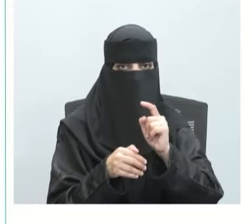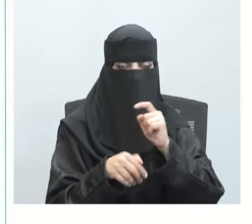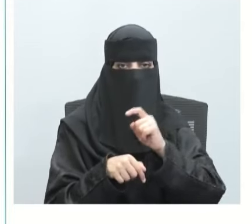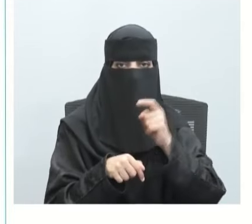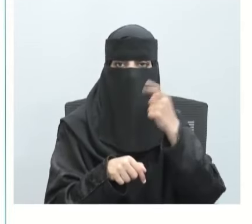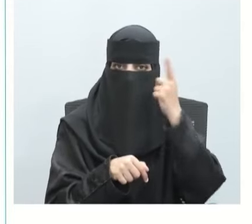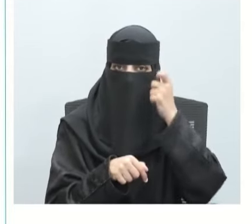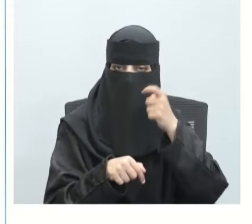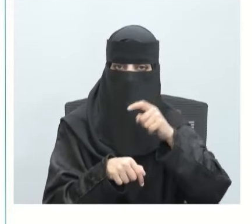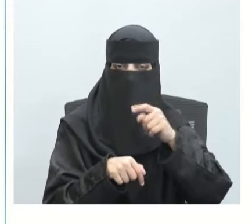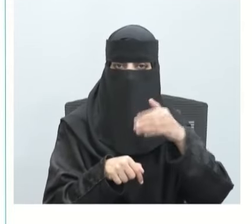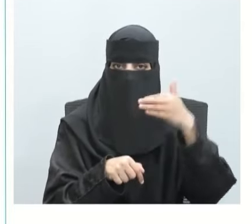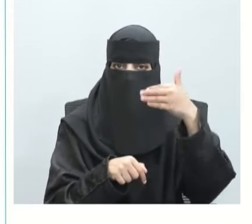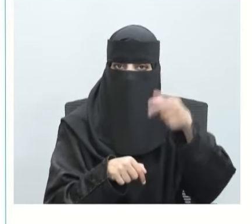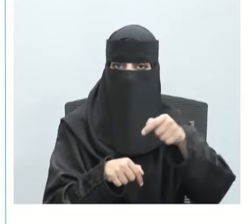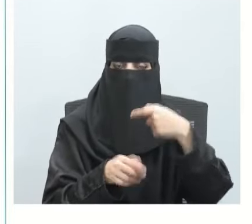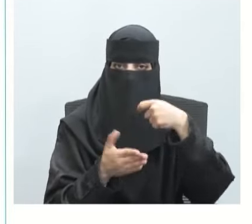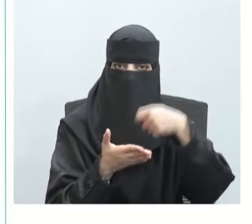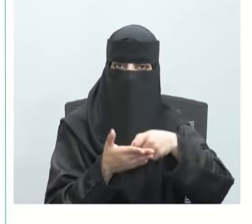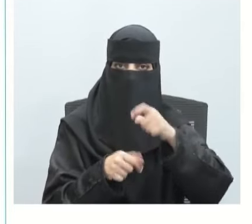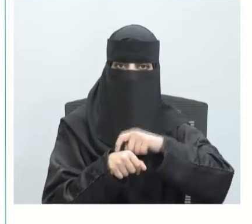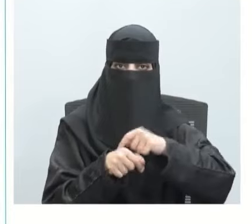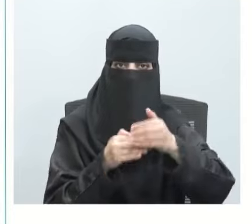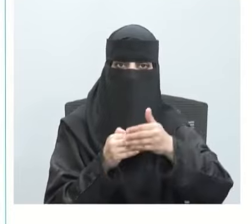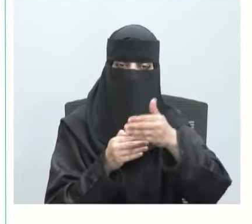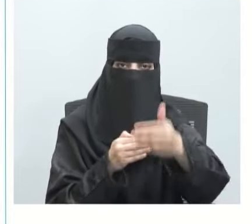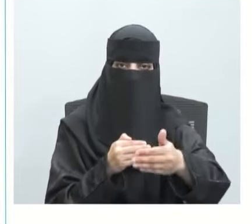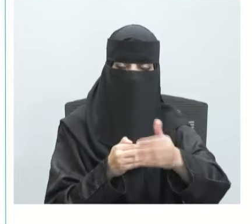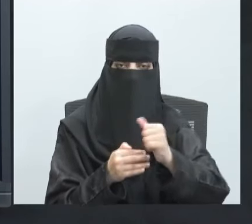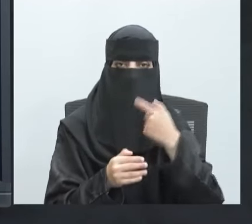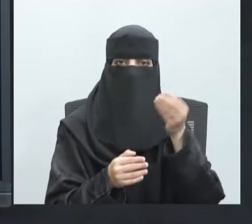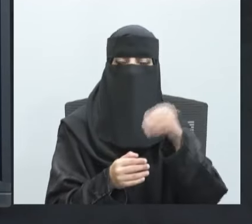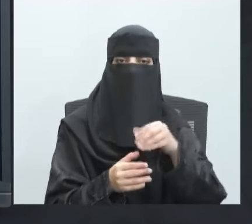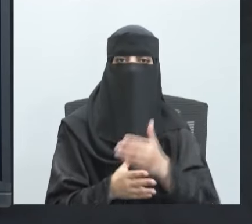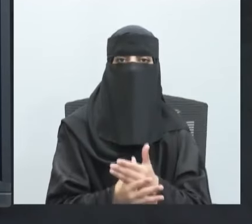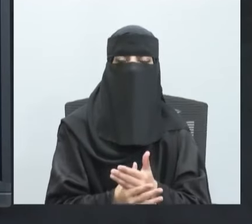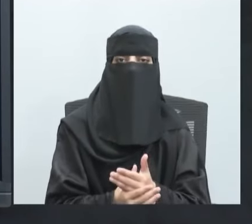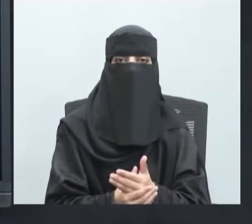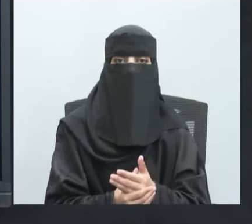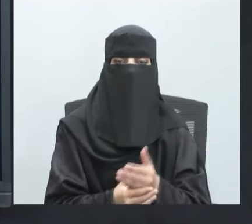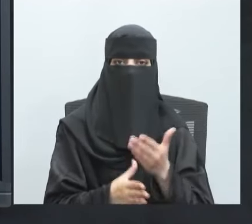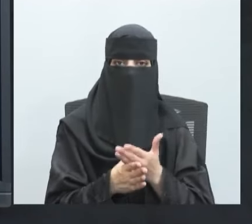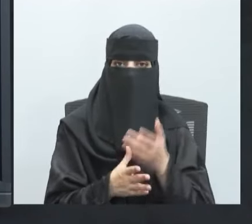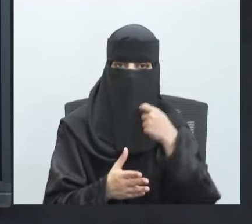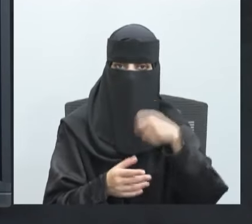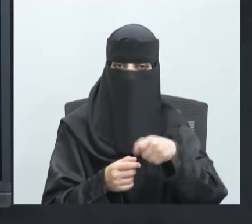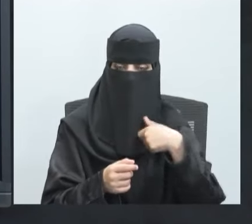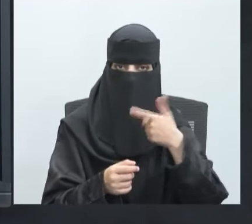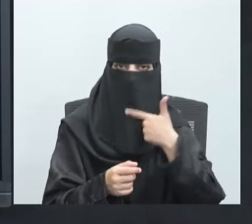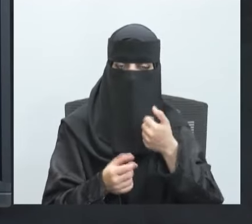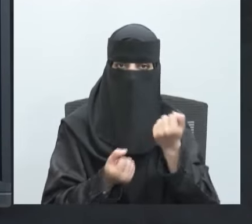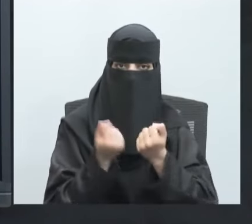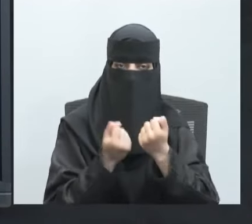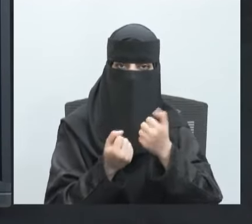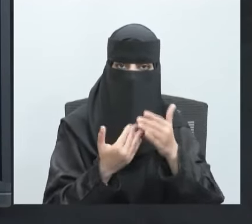الى معرفه ما يحتاج الى شرائه في المدى المتوسط مثلا حينما يحتاج شراء الى شراء سياره جديده